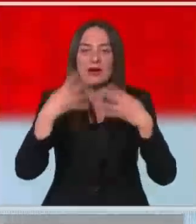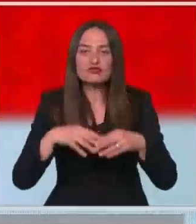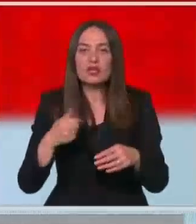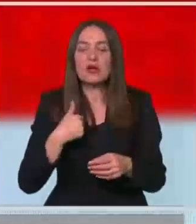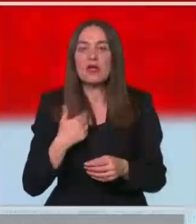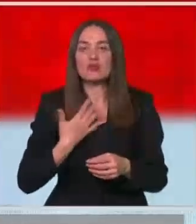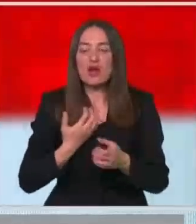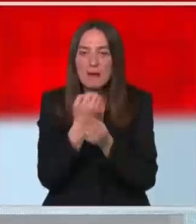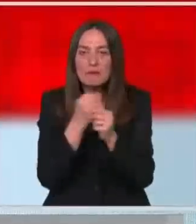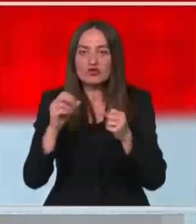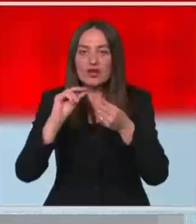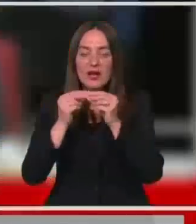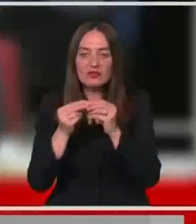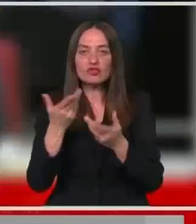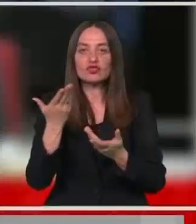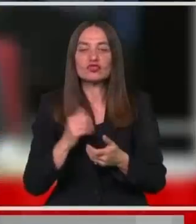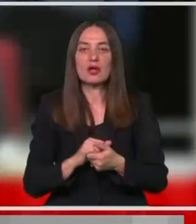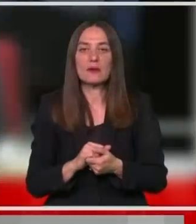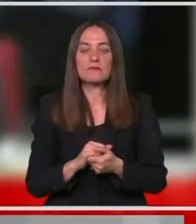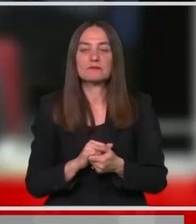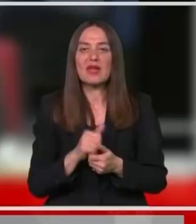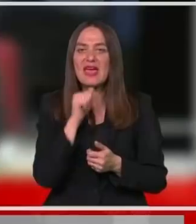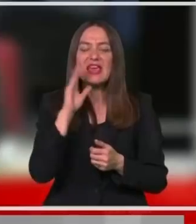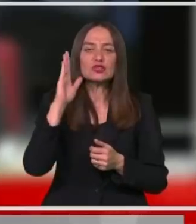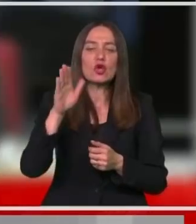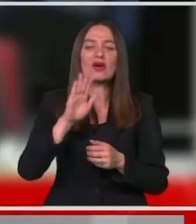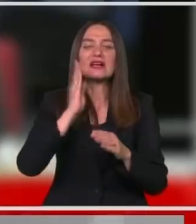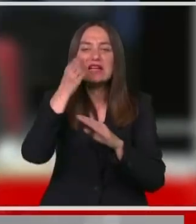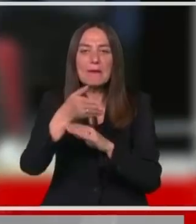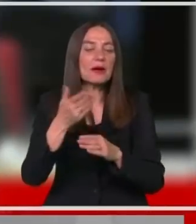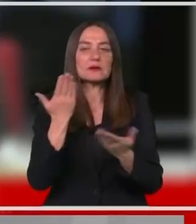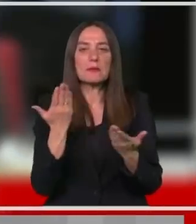se proširim na tržište, ne znam, istoka, zapada